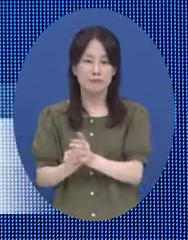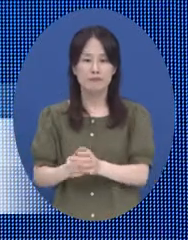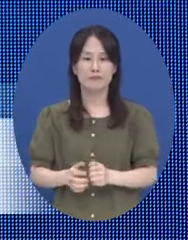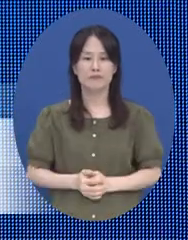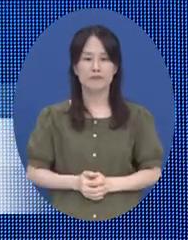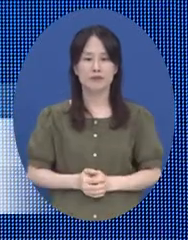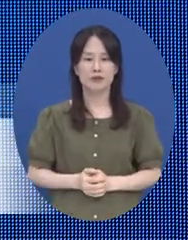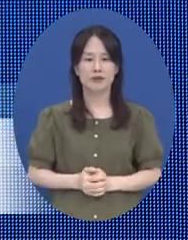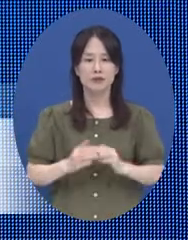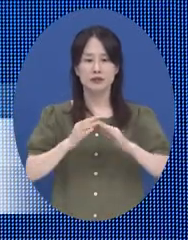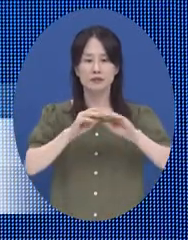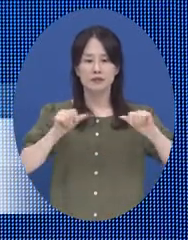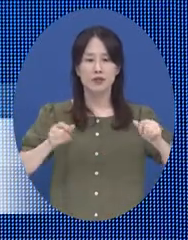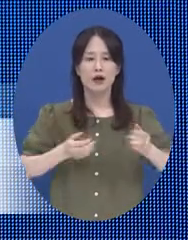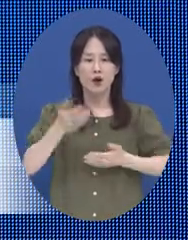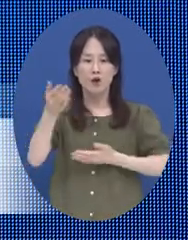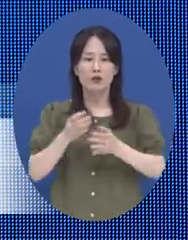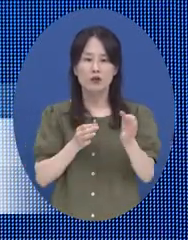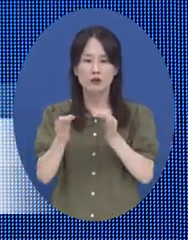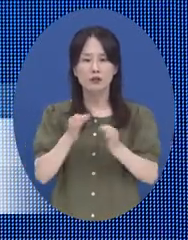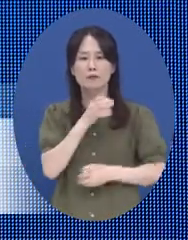거래 시장을 정상화하는 문제,